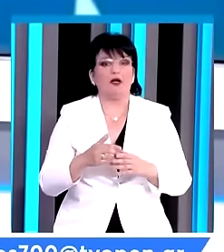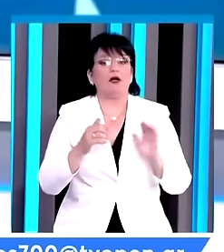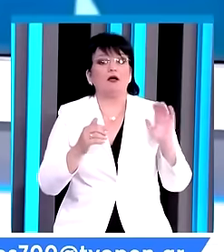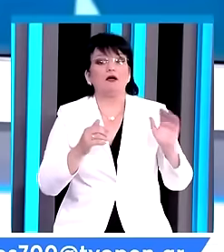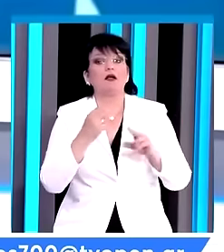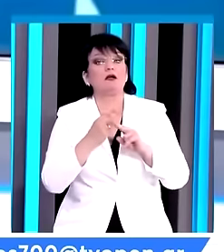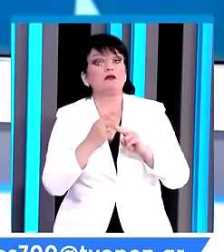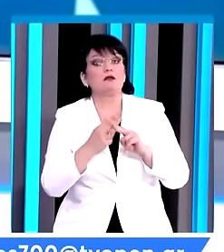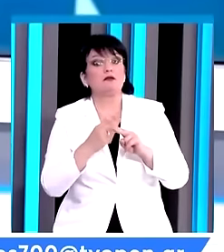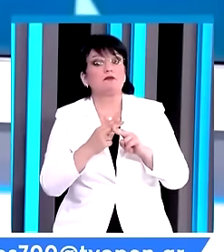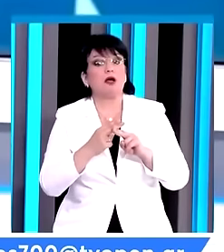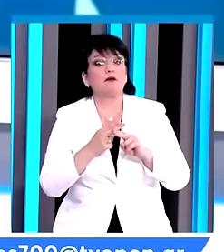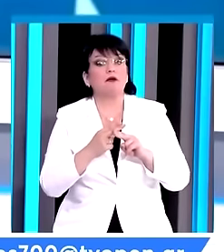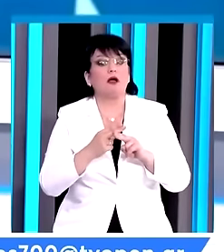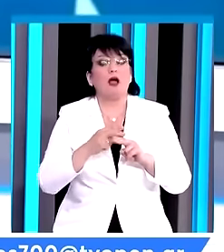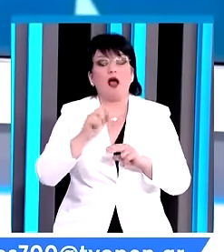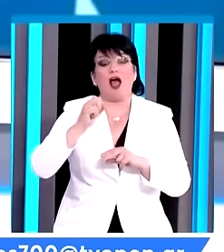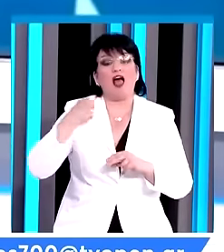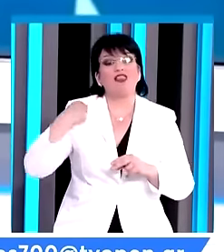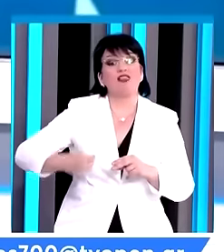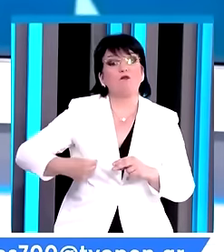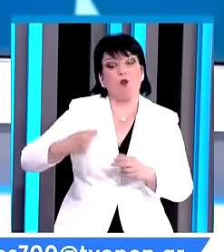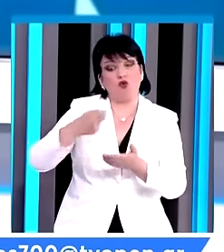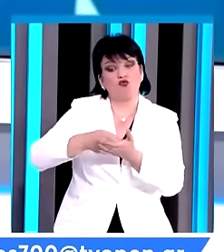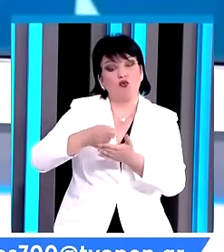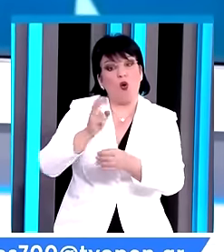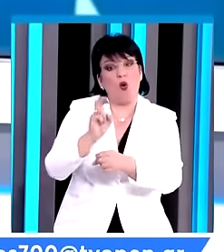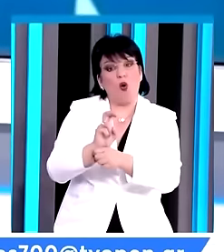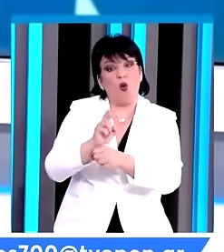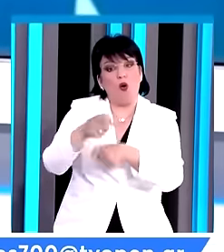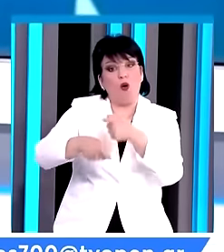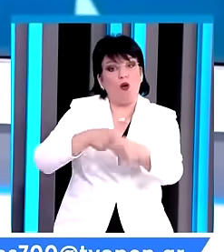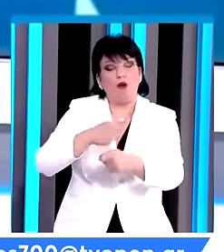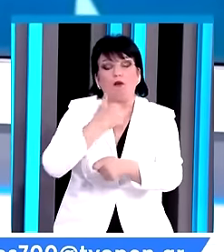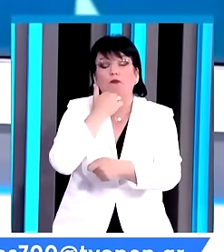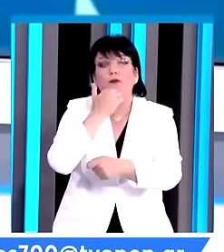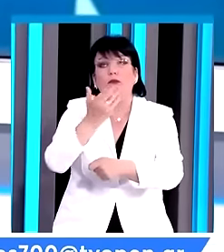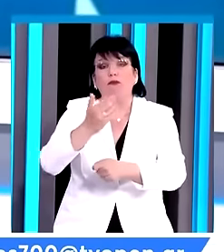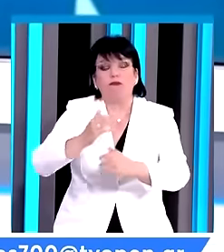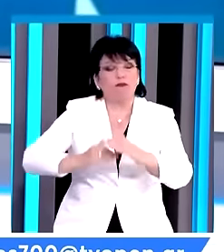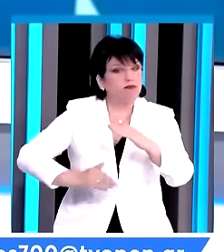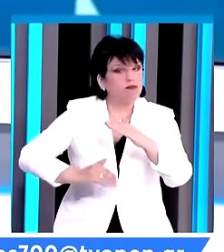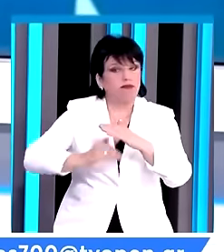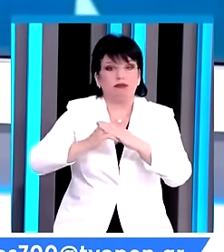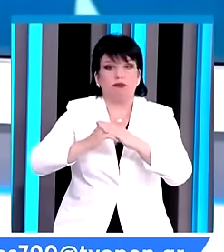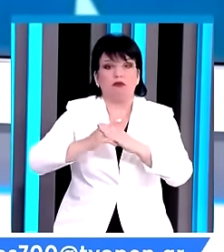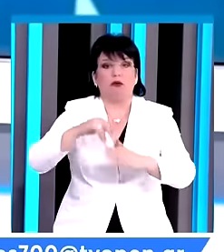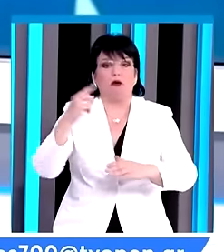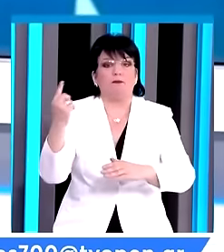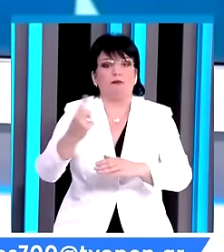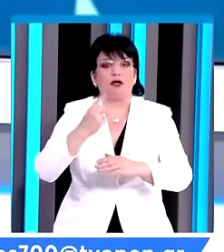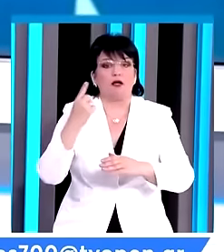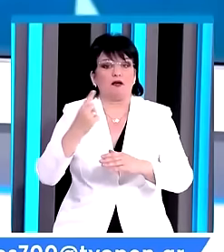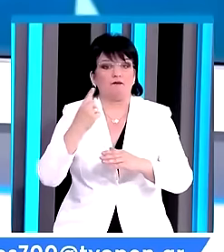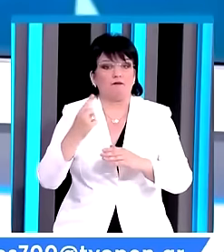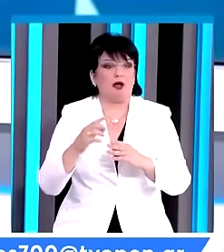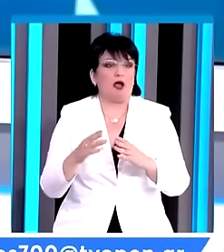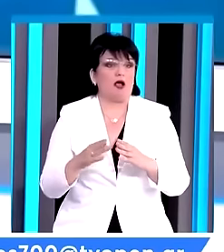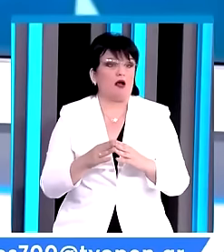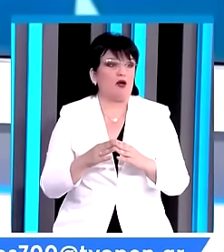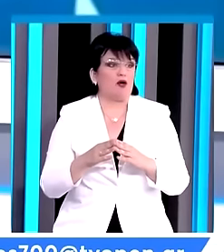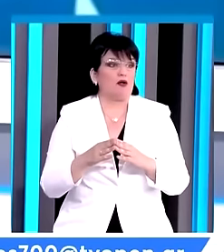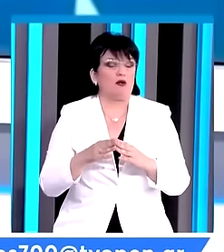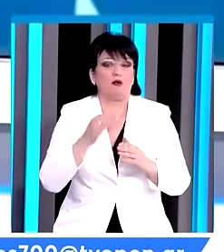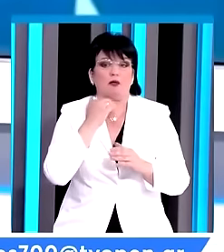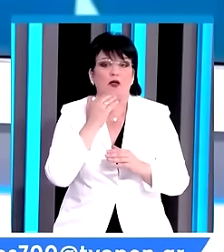σημαντικό είναι ότι δεν το αντέχουμε δημοσιονομικά. Ο Υπουργός έχει δίκιο όταν είπε ότι σε ένα περιβάλλον όπου η χώρα πρέπει πια να παράγει πρωτογενή πλεονάσματα,